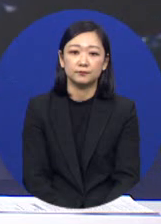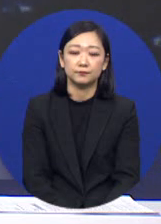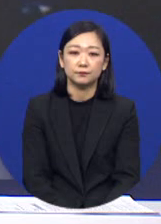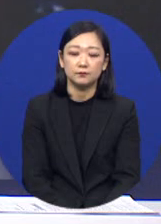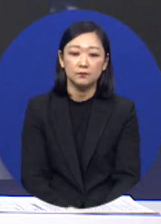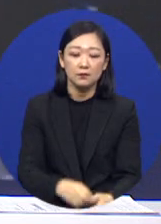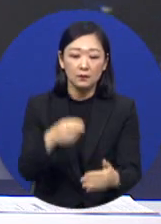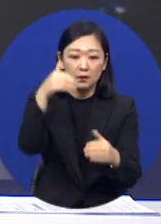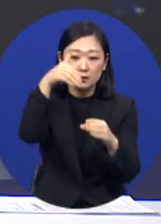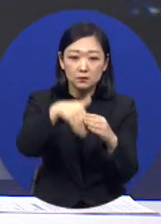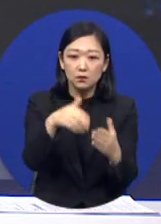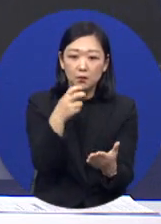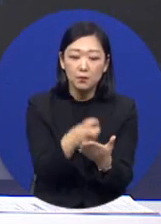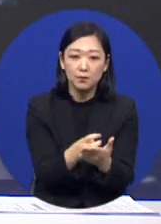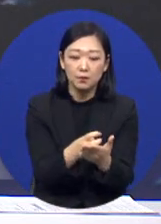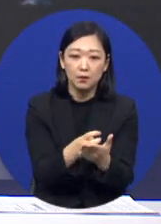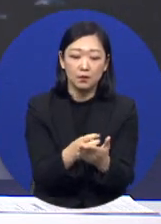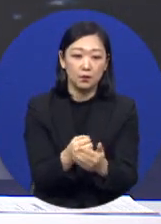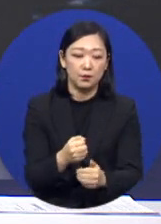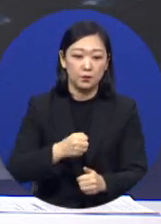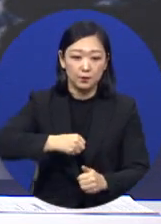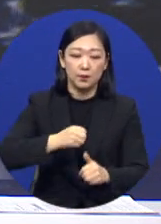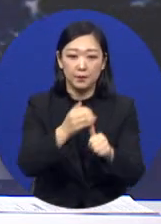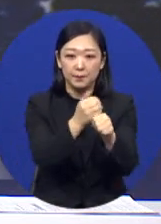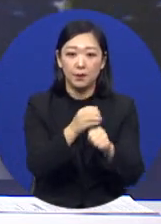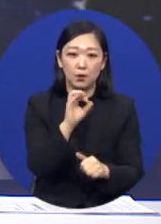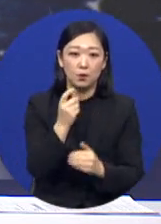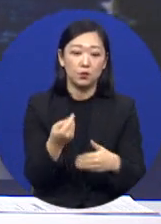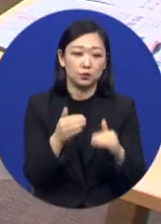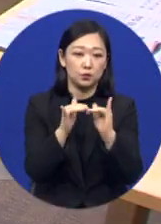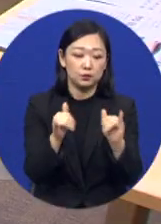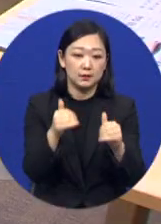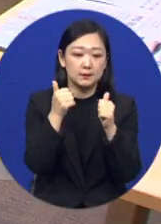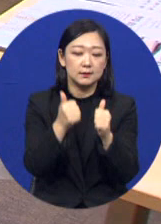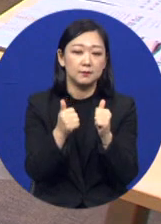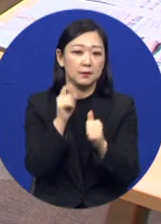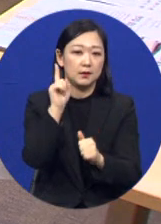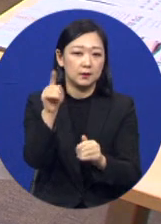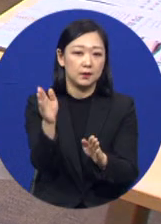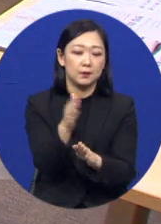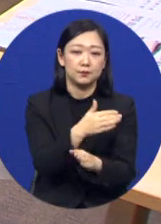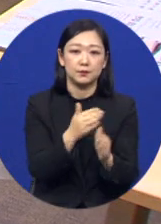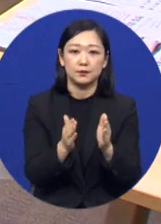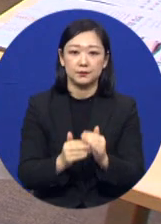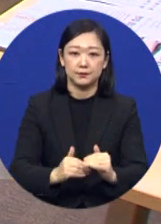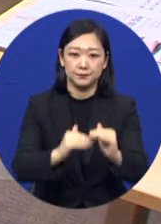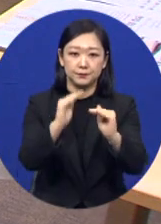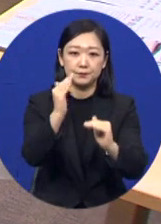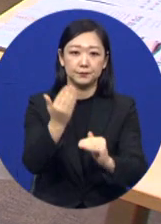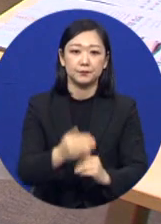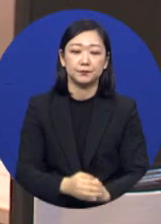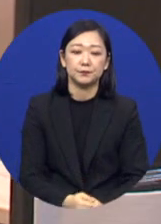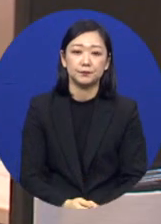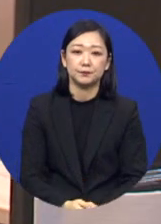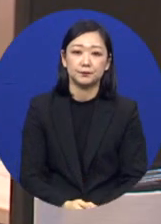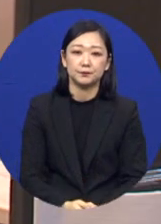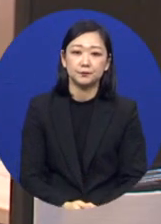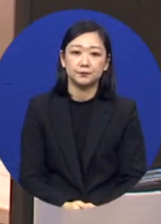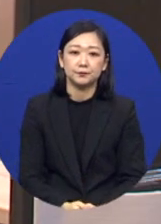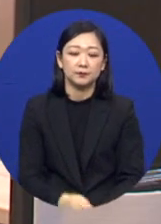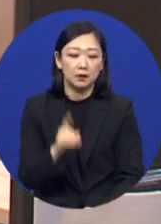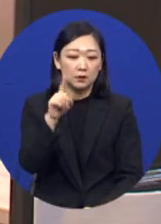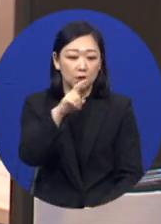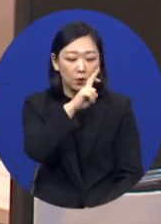공직선거법 위반 혐의로 기소된 오영훈 제주도지사의 재판이 내일부터 시작됩니다 제주지방법원 제2형사부는